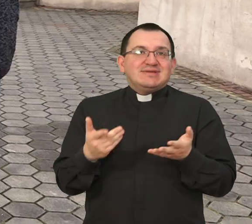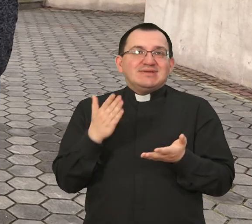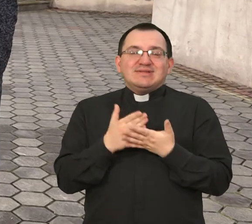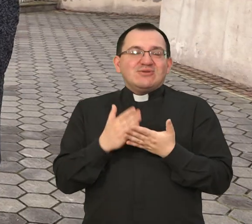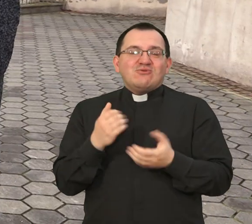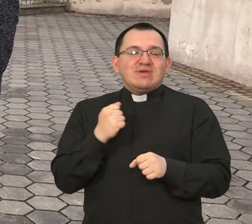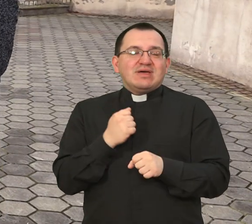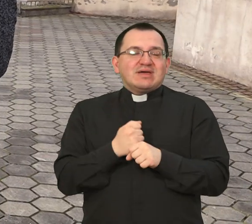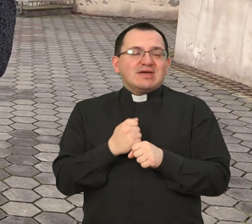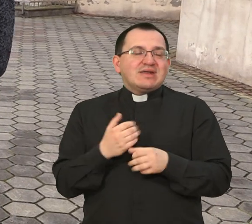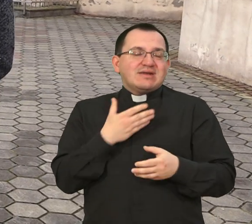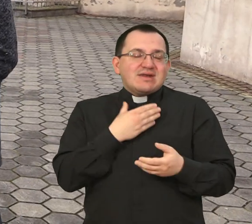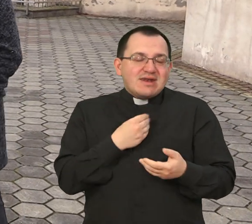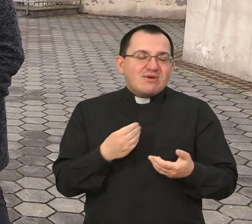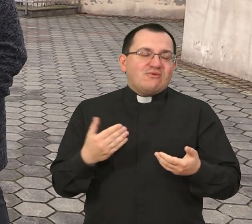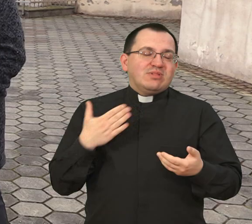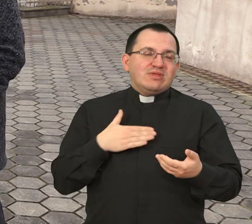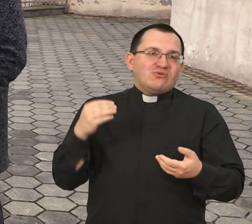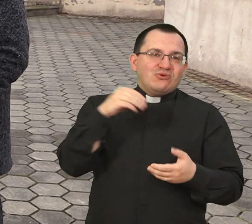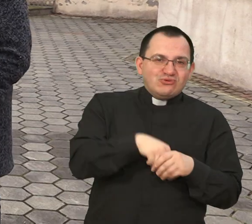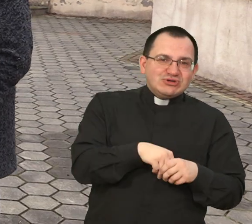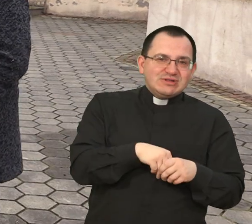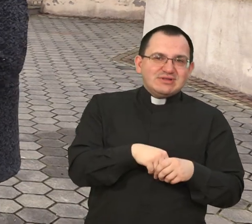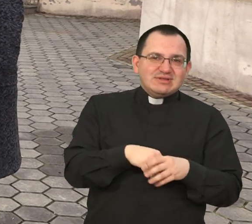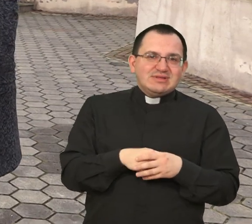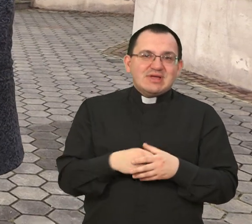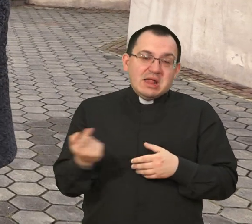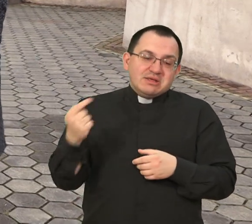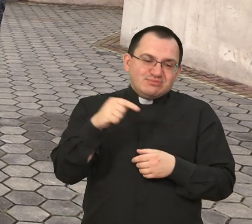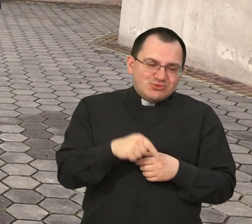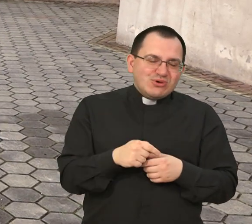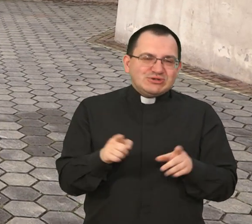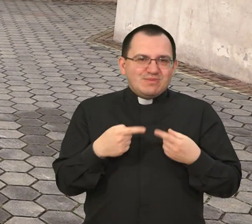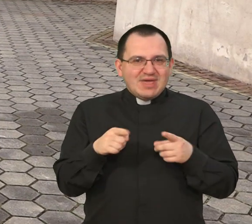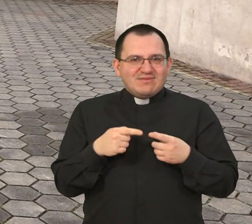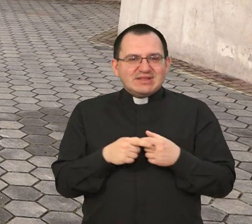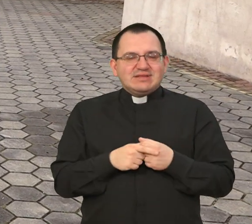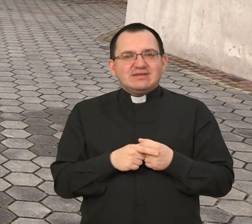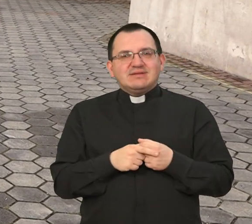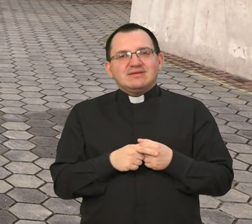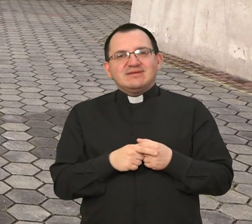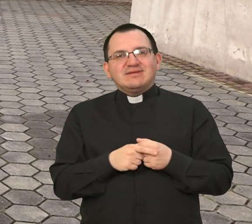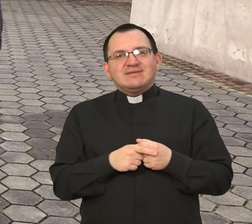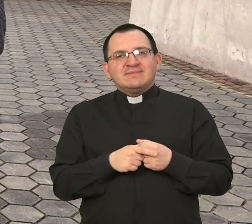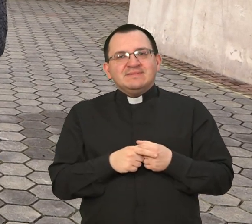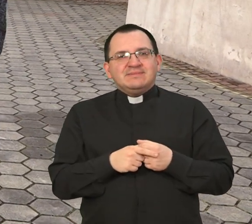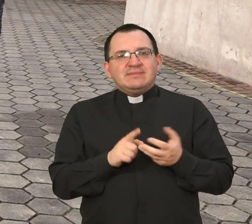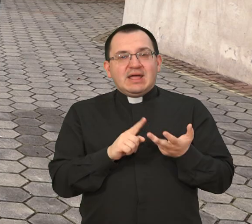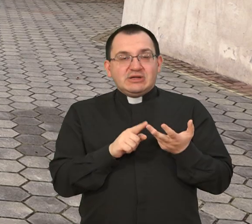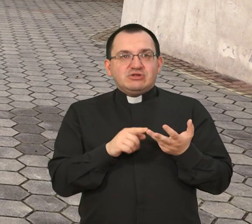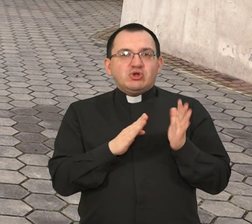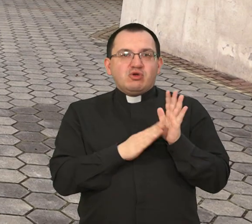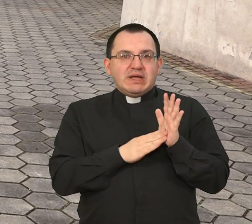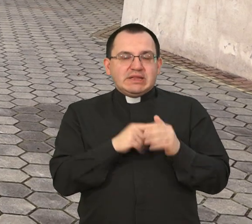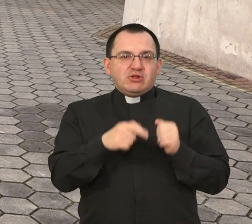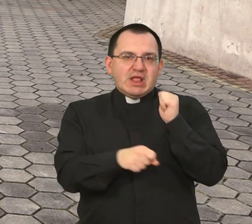uvijek rado dođe pjevati, makar više nije u našoj župi, ali dođe, dolazi i pjeva s nama dalje. A Magdalena, ona je studentica